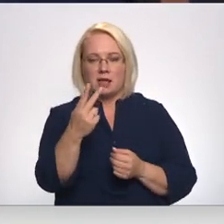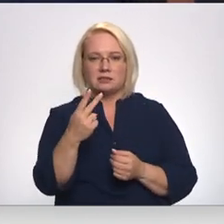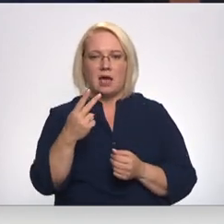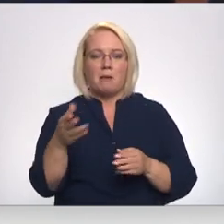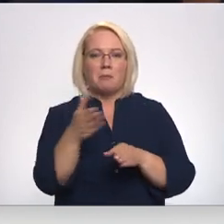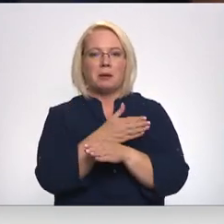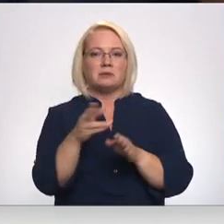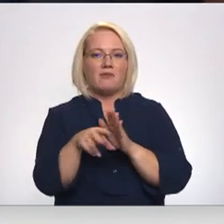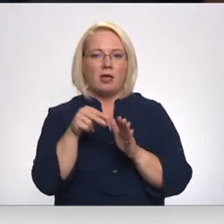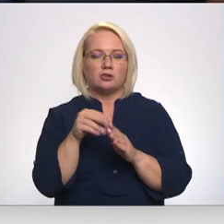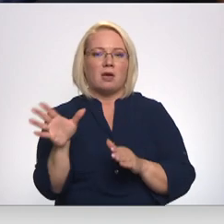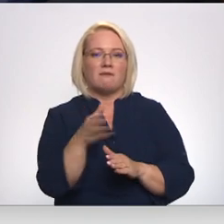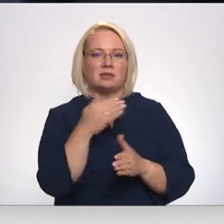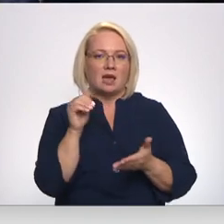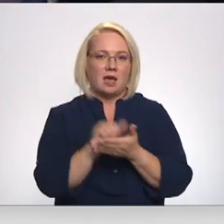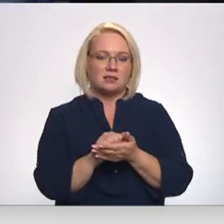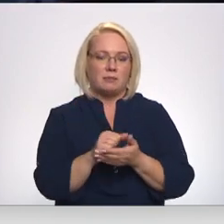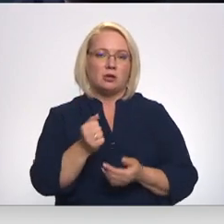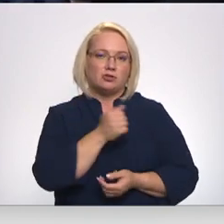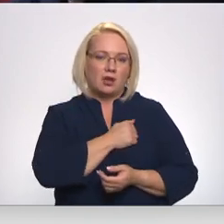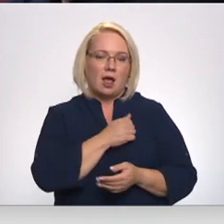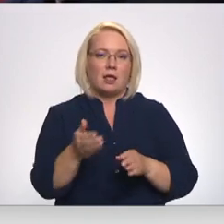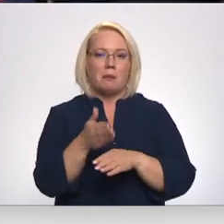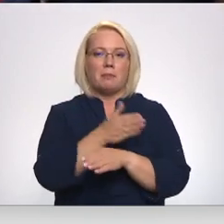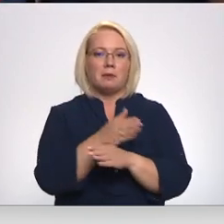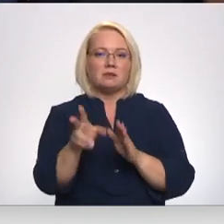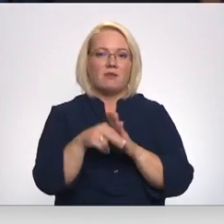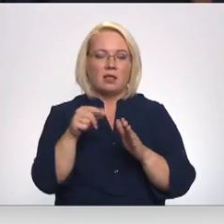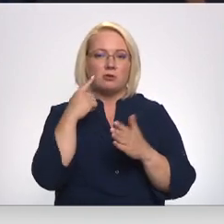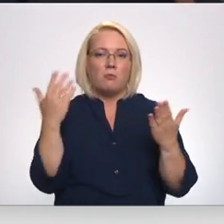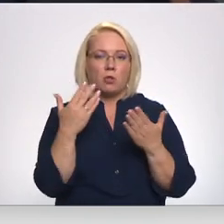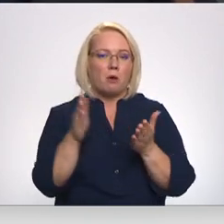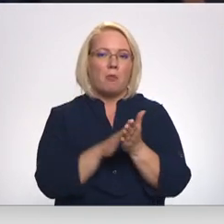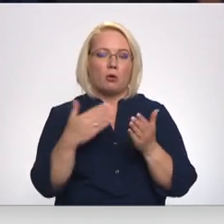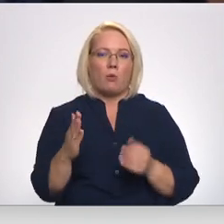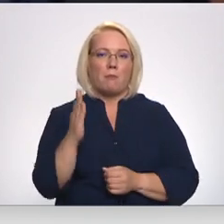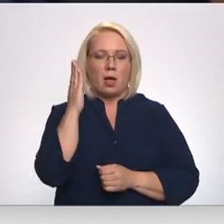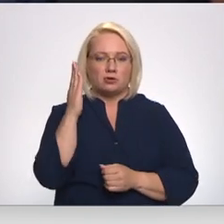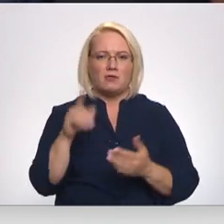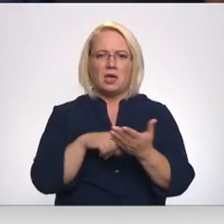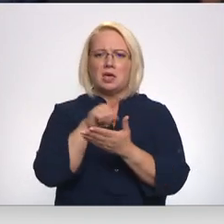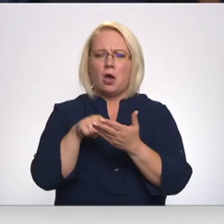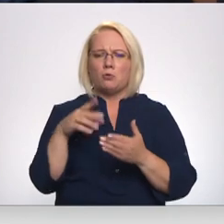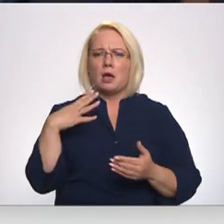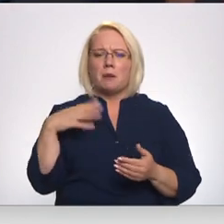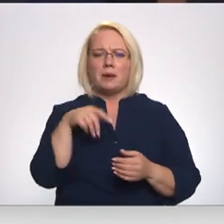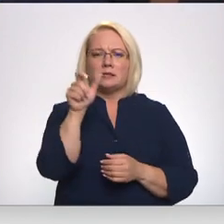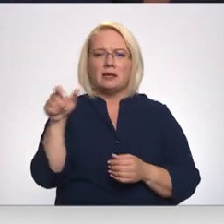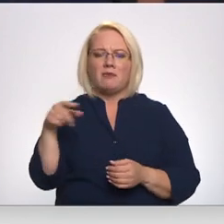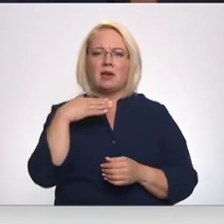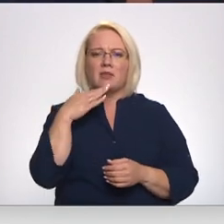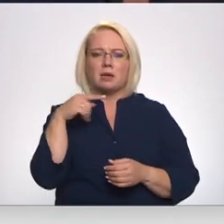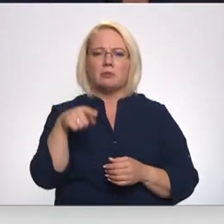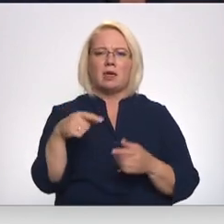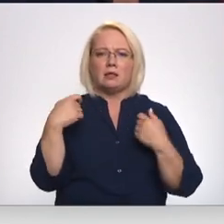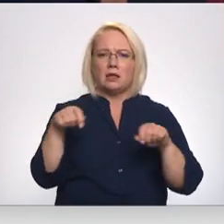visi ir aizņemti. Nu, ļoti žēl, tā kā pirms vēlēšanām padomājot, par ko es balsoju. Kādēļ jūsuprāt, cilvēki neizvēlās šeit atvērt arī savas tirdzniecības